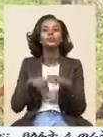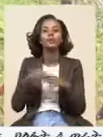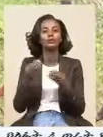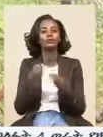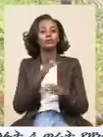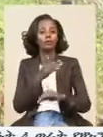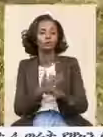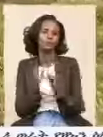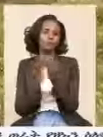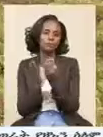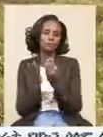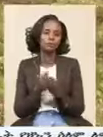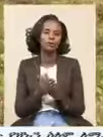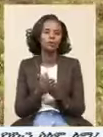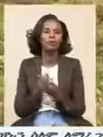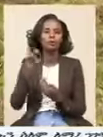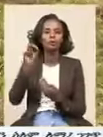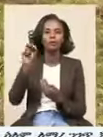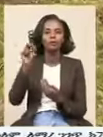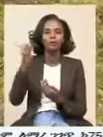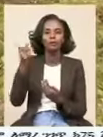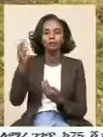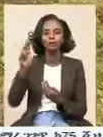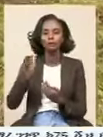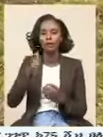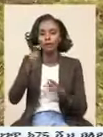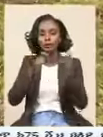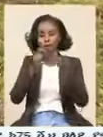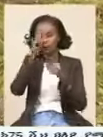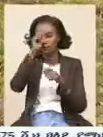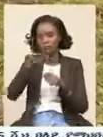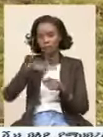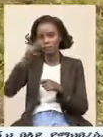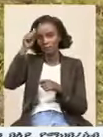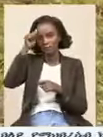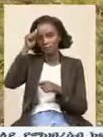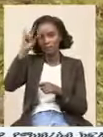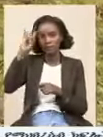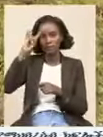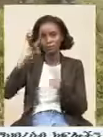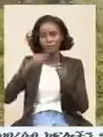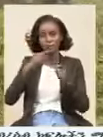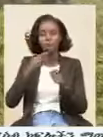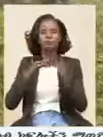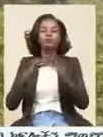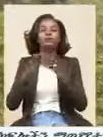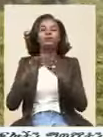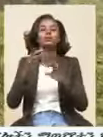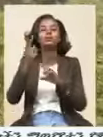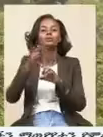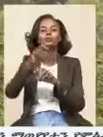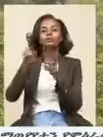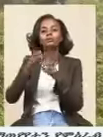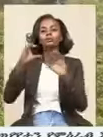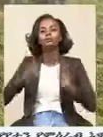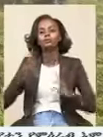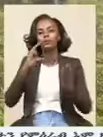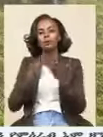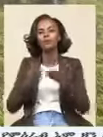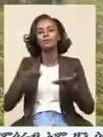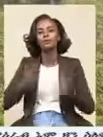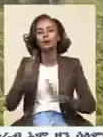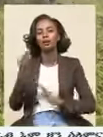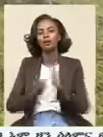አቅም እንንከባከባለን። የወባሪ ወረዳ ዋና አስተዳዳሪ አቶ ኢያሱ ዘርፉ እንደገለጹት እንደ ወረዳ በክረምቱ የወጣቶች በጎ